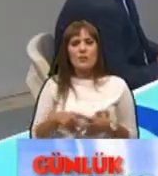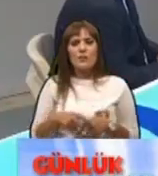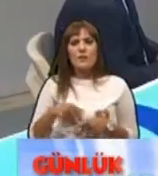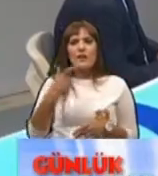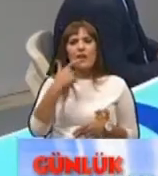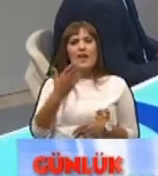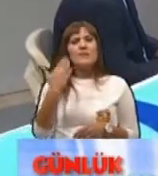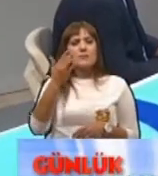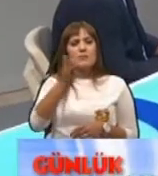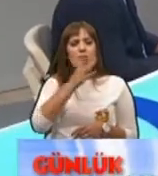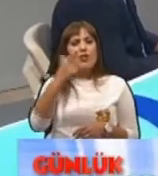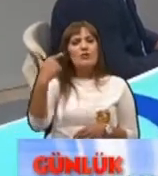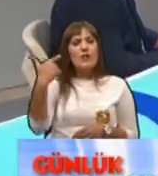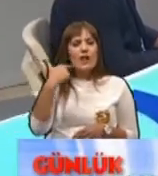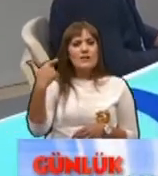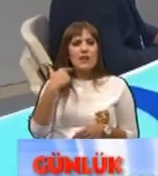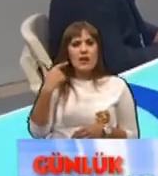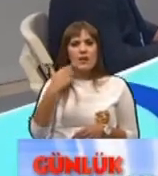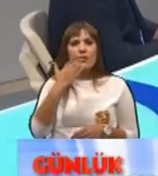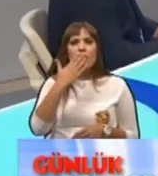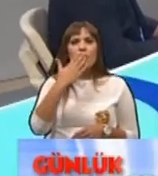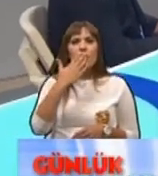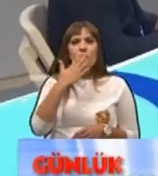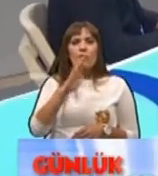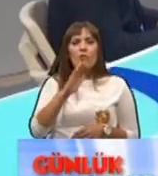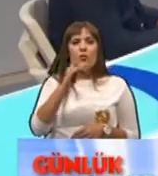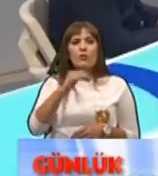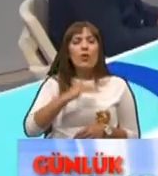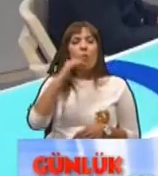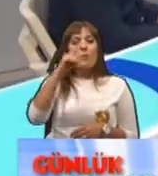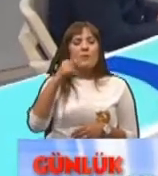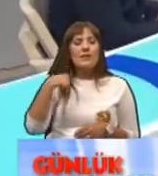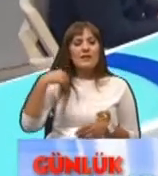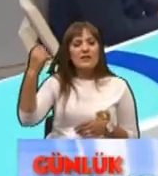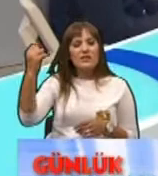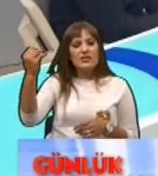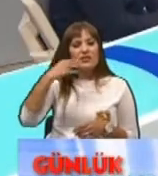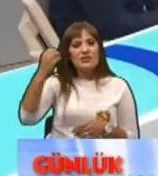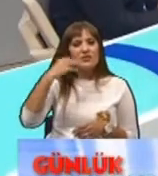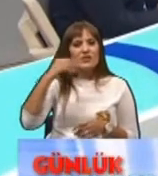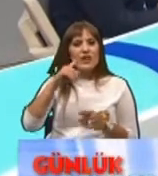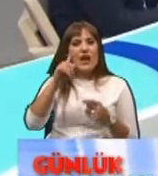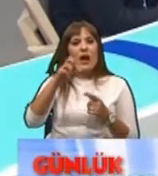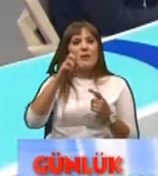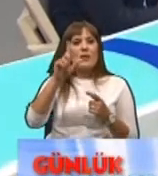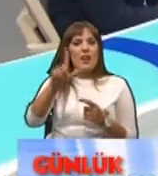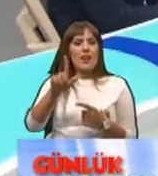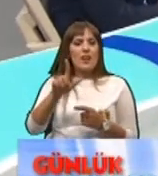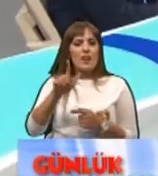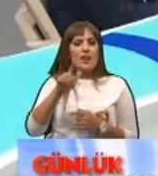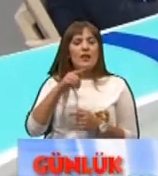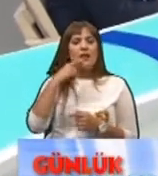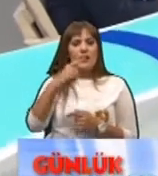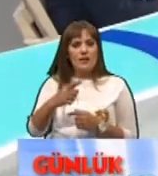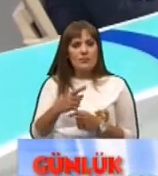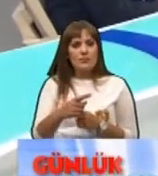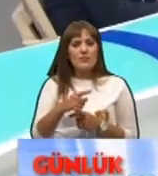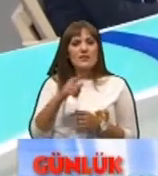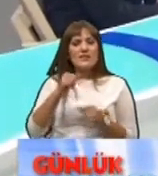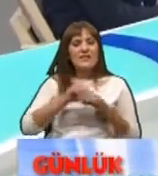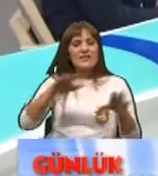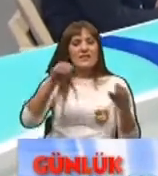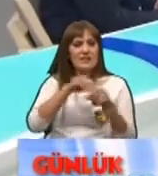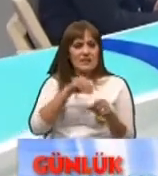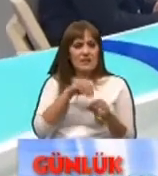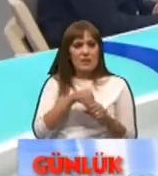açalım. Eskiden biliyorsunuz lazer yoktu. Bir yoğun ışık tedavisi vardı. IPL dediğimiz